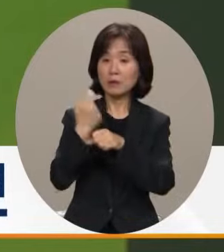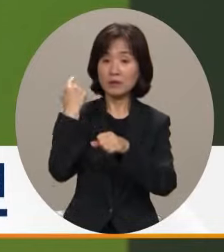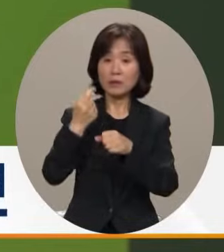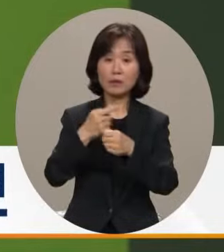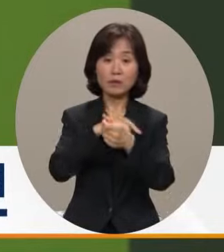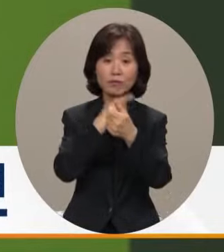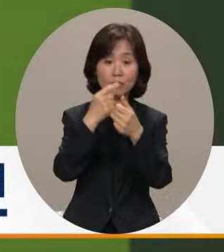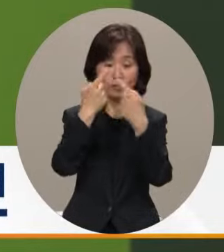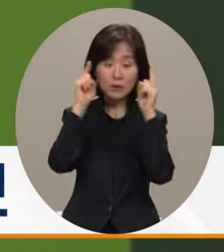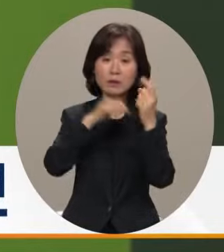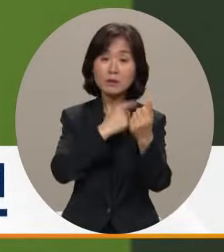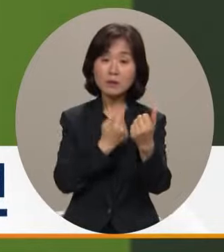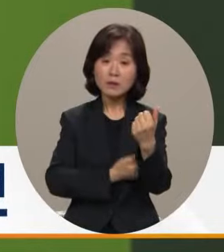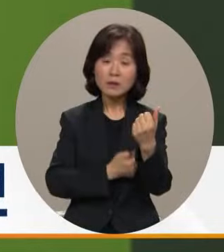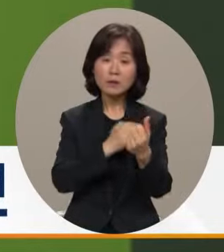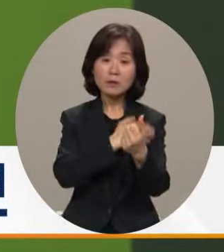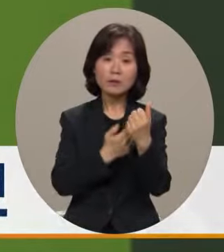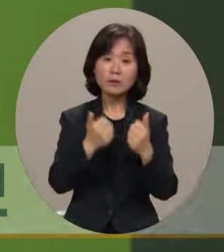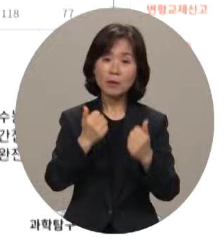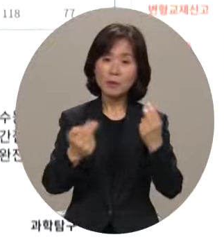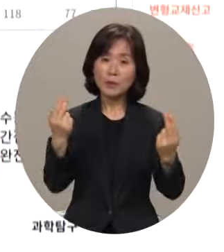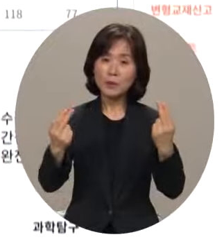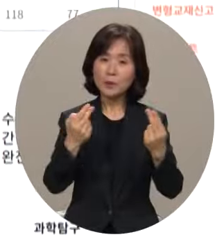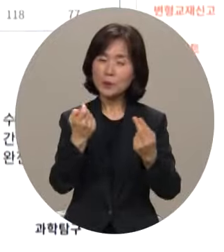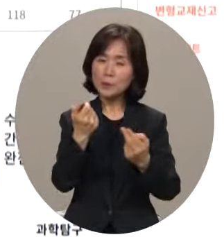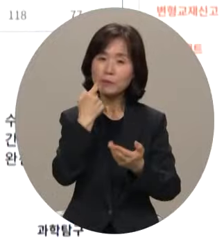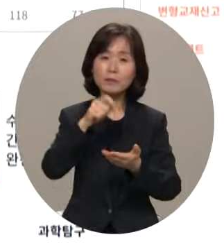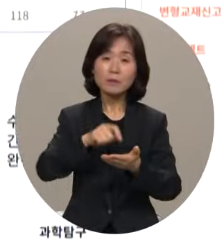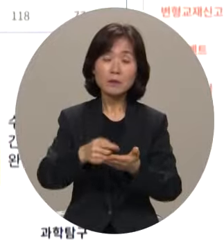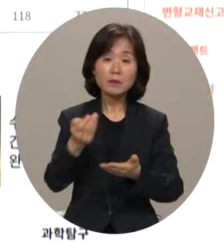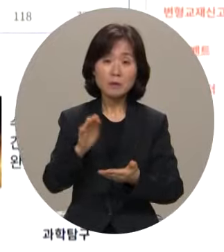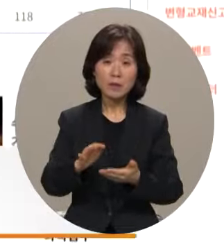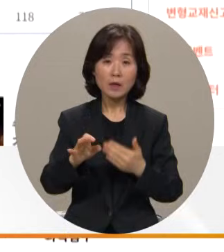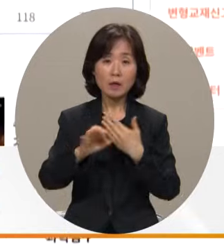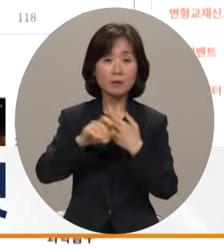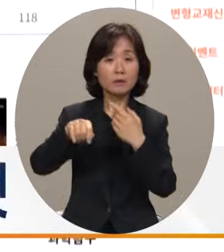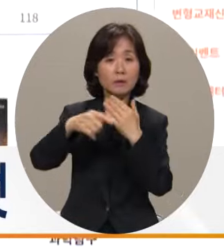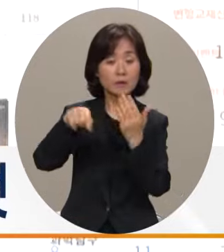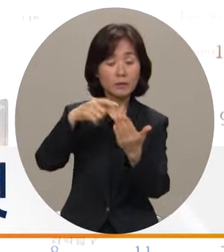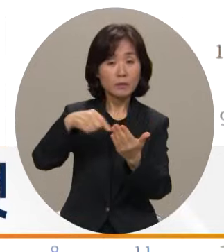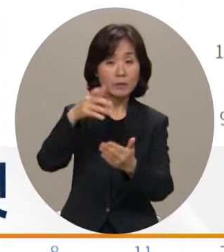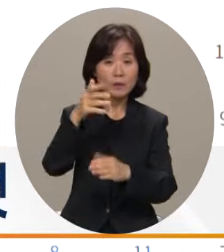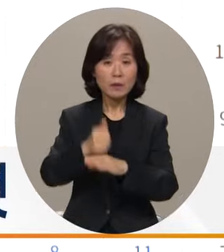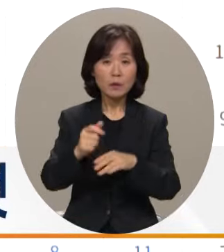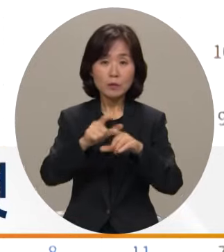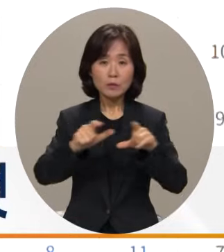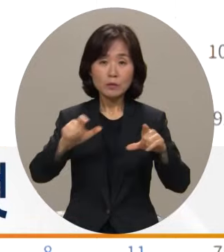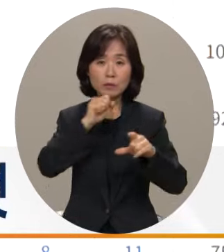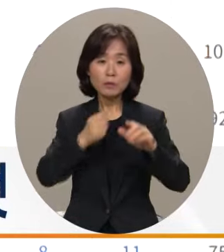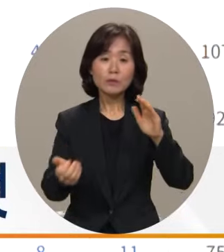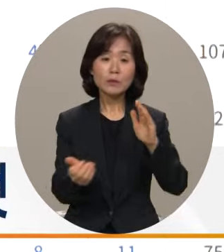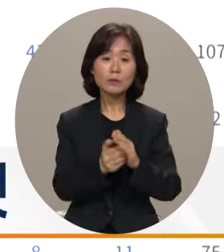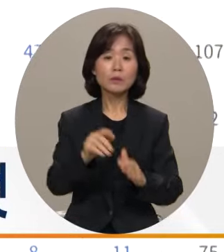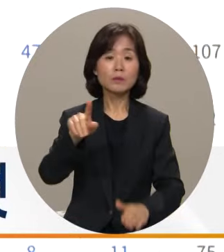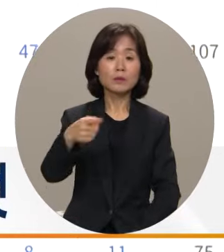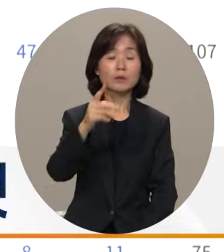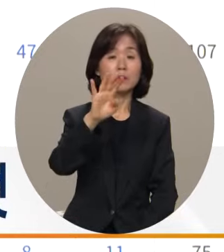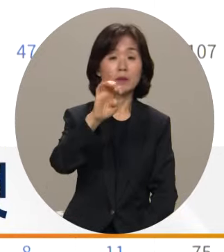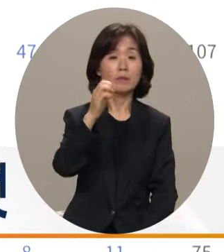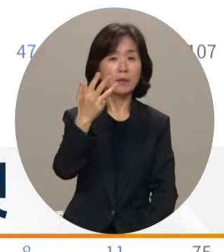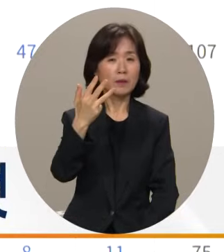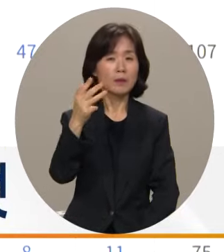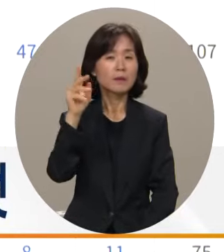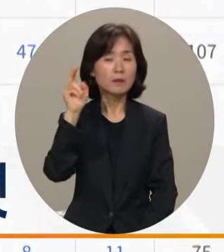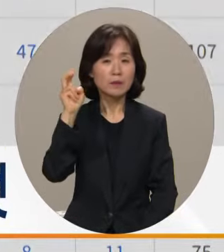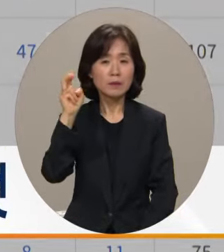수능보다 다소 쉬웠다는 분석입니다 하지만 가채점 결과 표준 점수 최고점은 148로